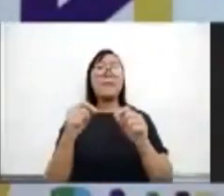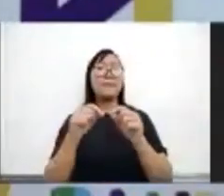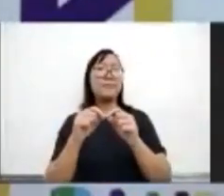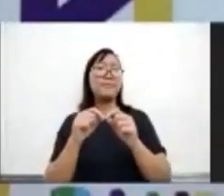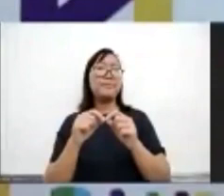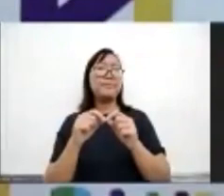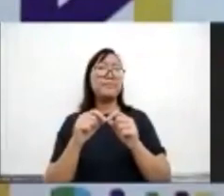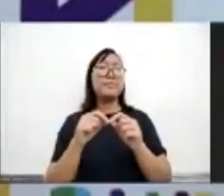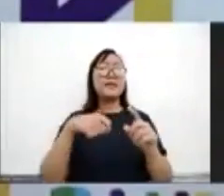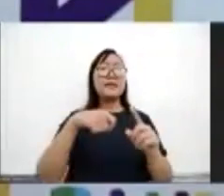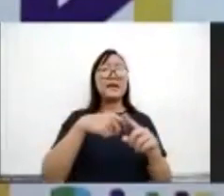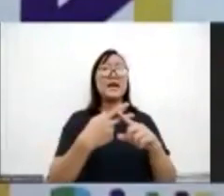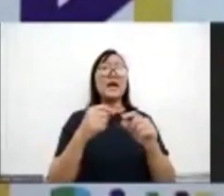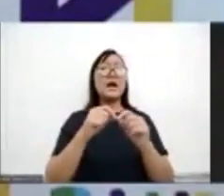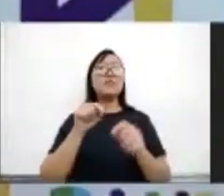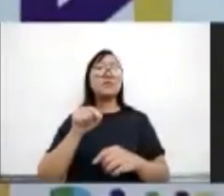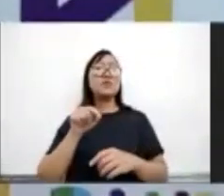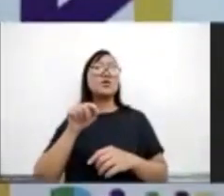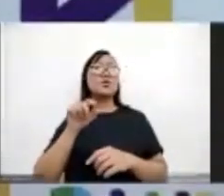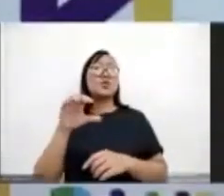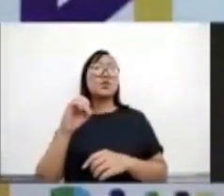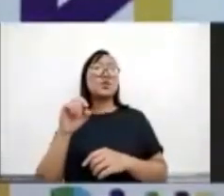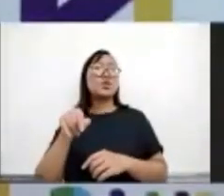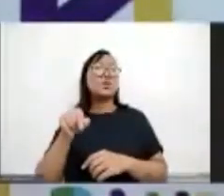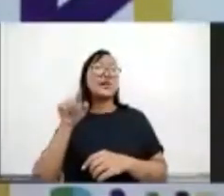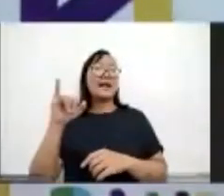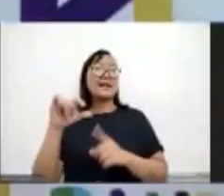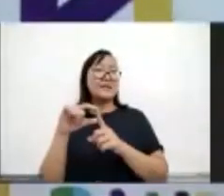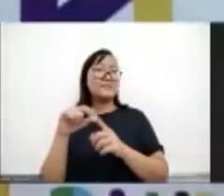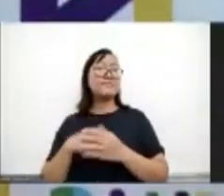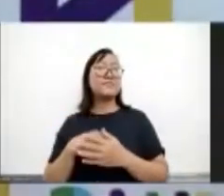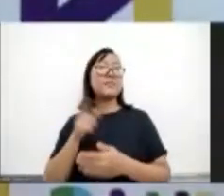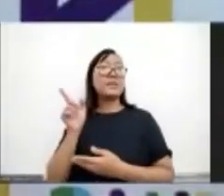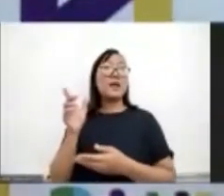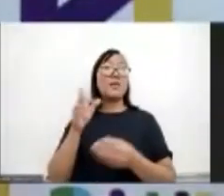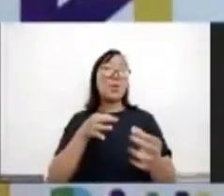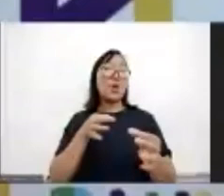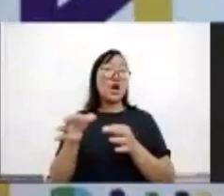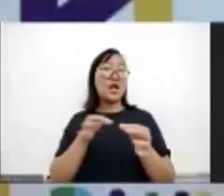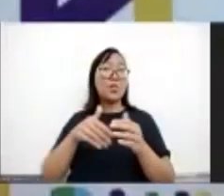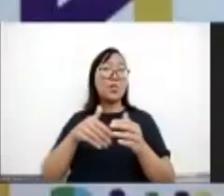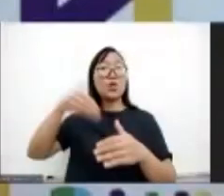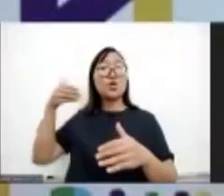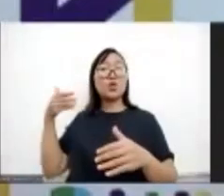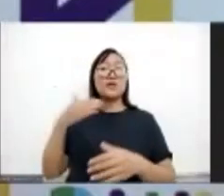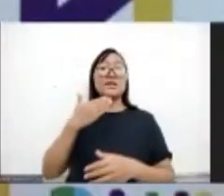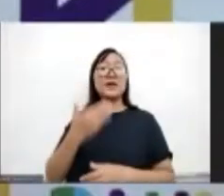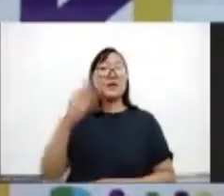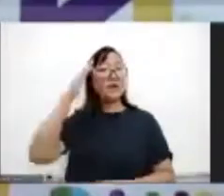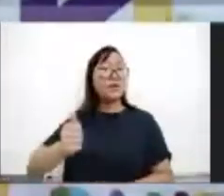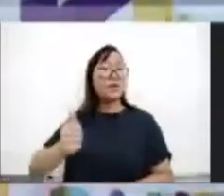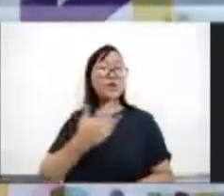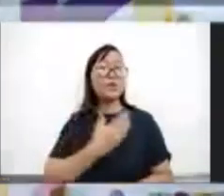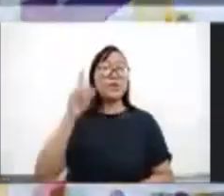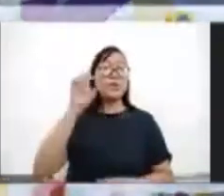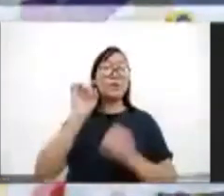dishub.co.id demikian Saya sebagai moderator undur diri mohon maaf jika ada kekurangan Terima kasih salamualaikum warahmatullahi wabarakatuh